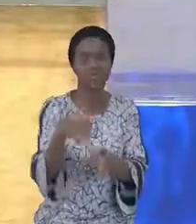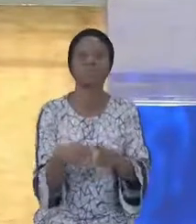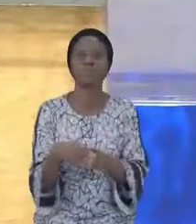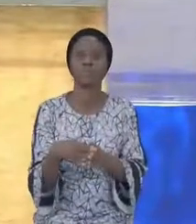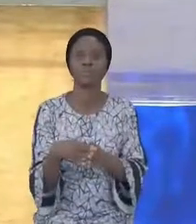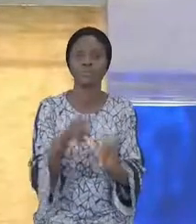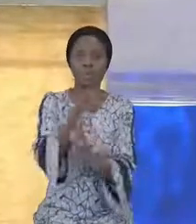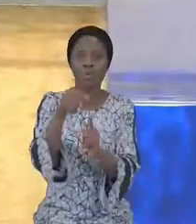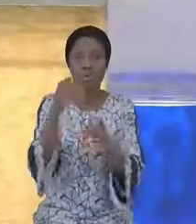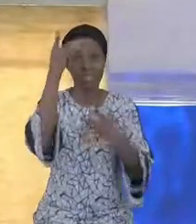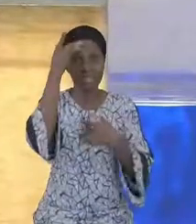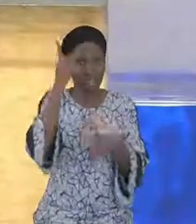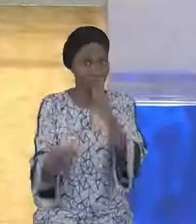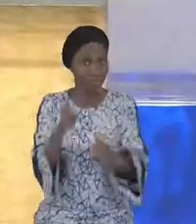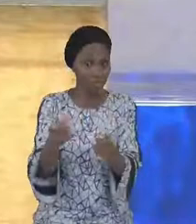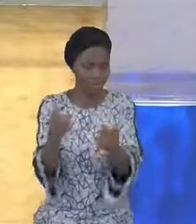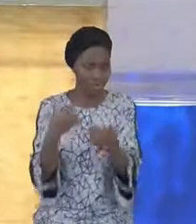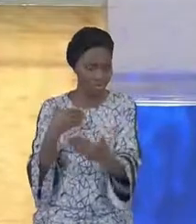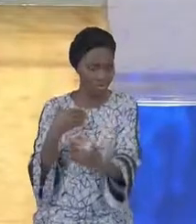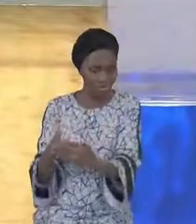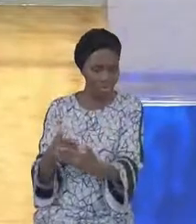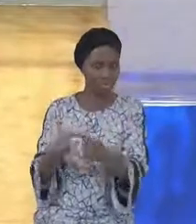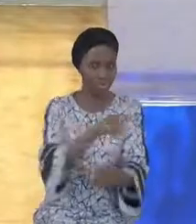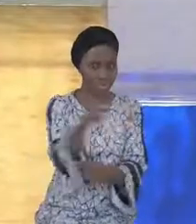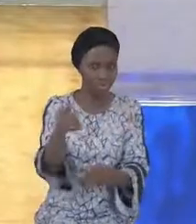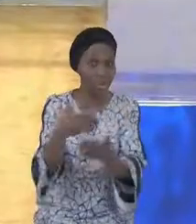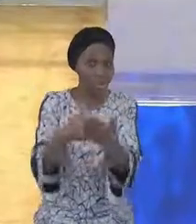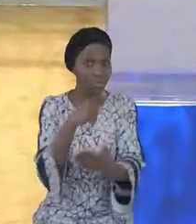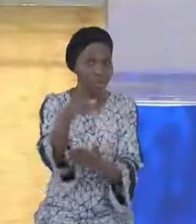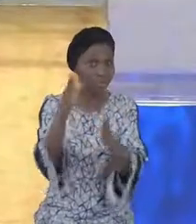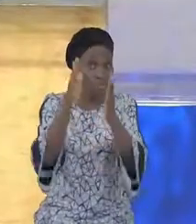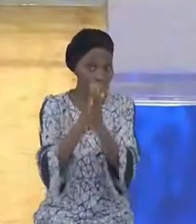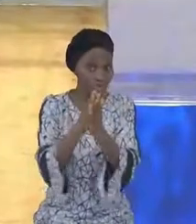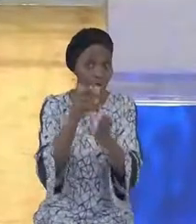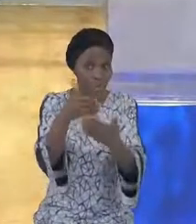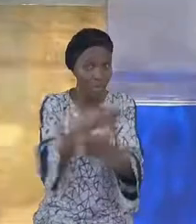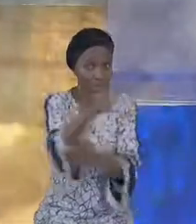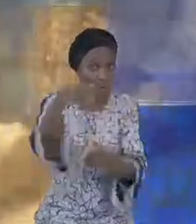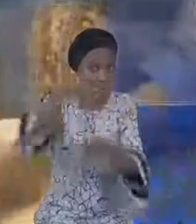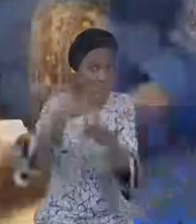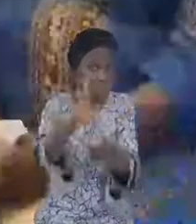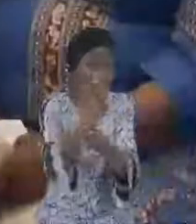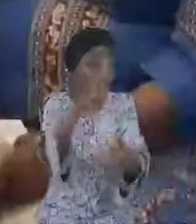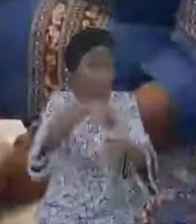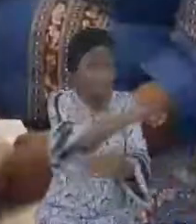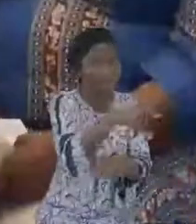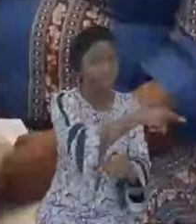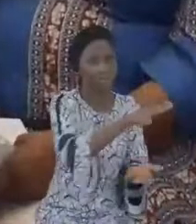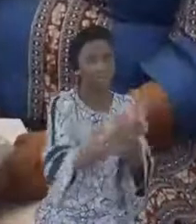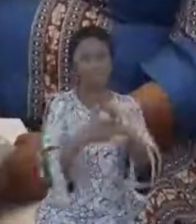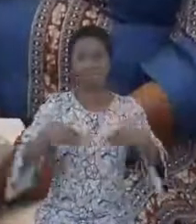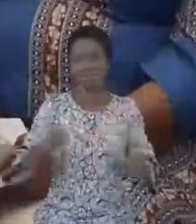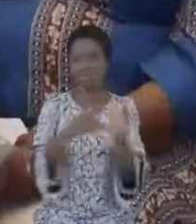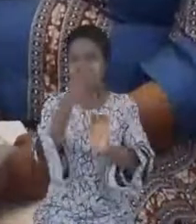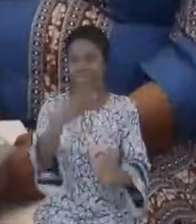Lorsque les malades s'approchent de toi, avant que tu ne leur imposes la main, les personnes